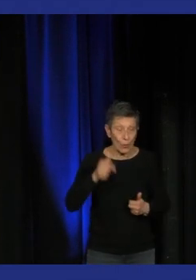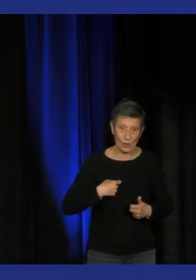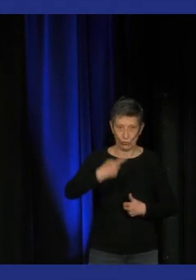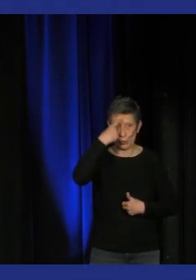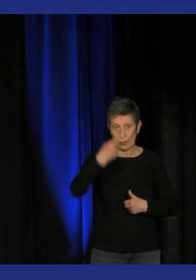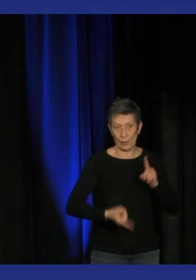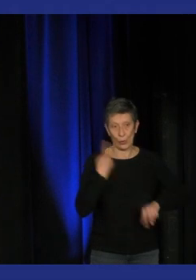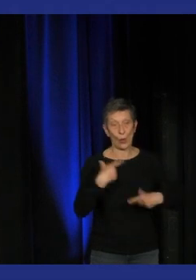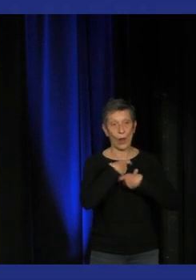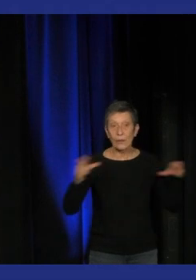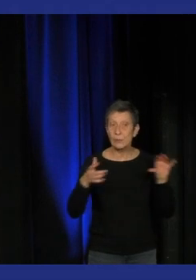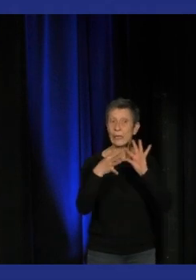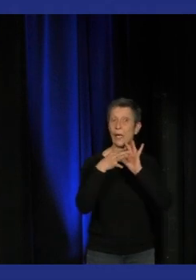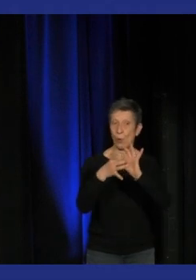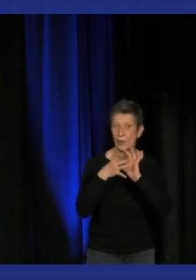relationnelle